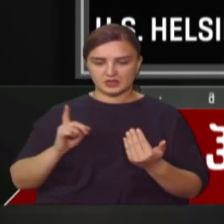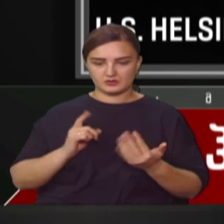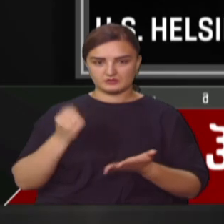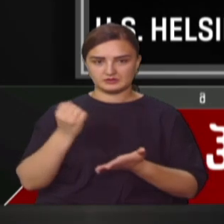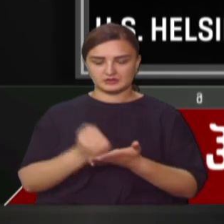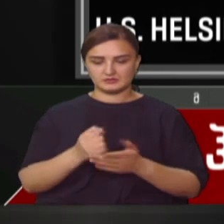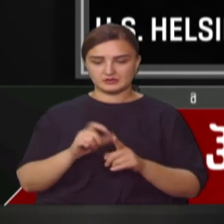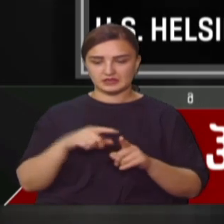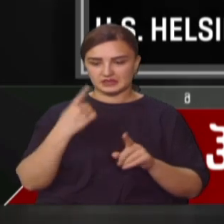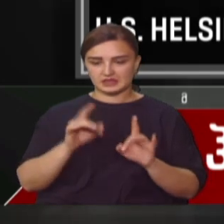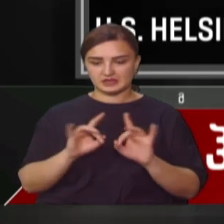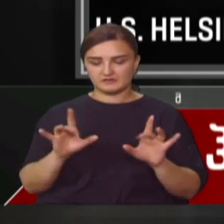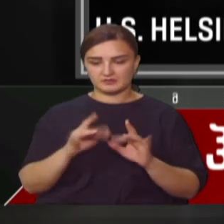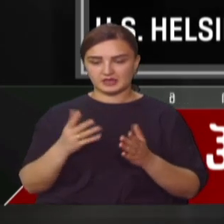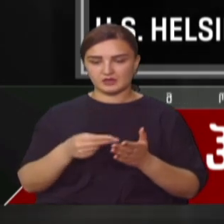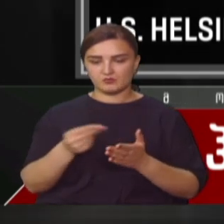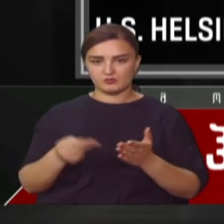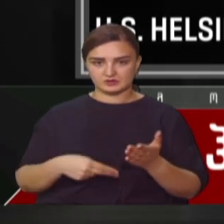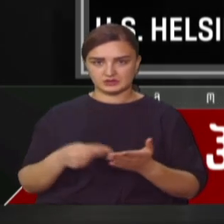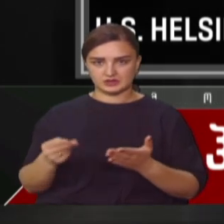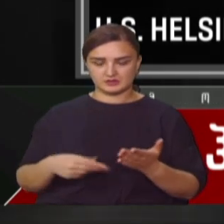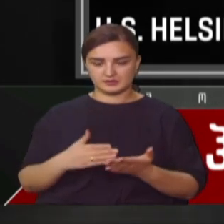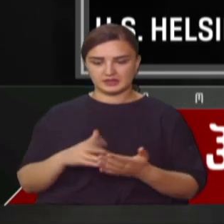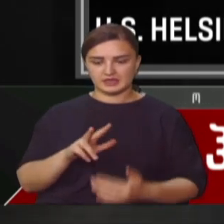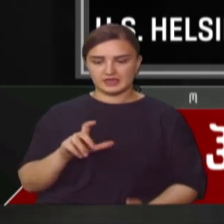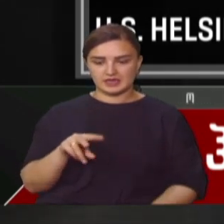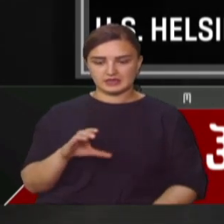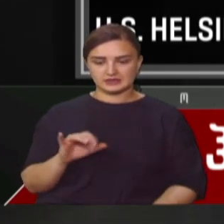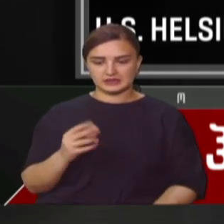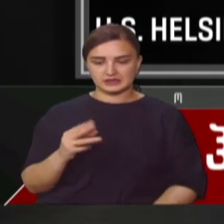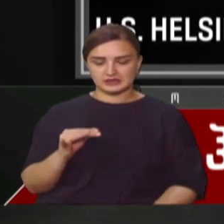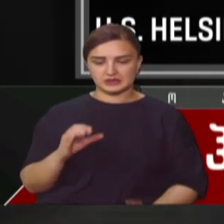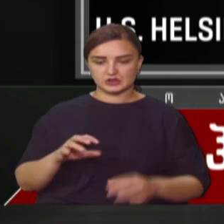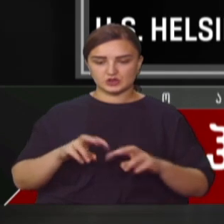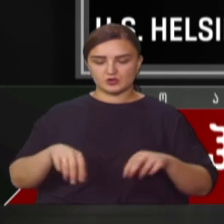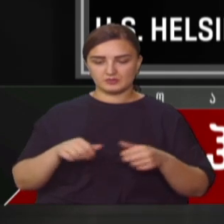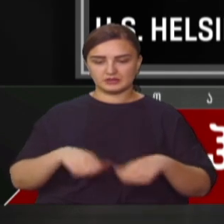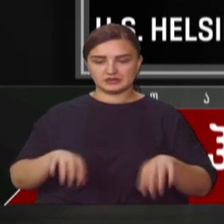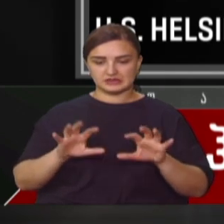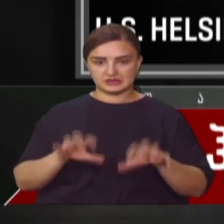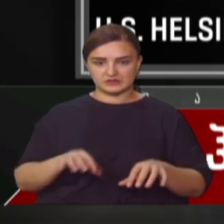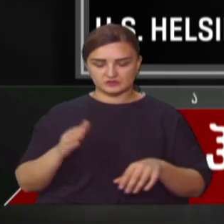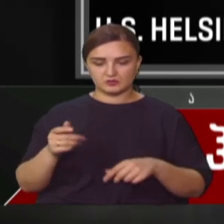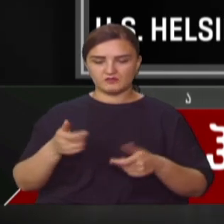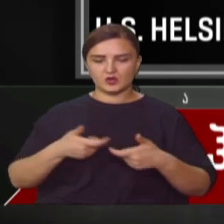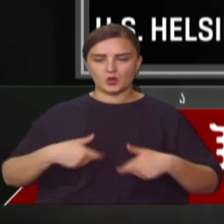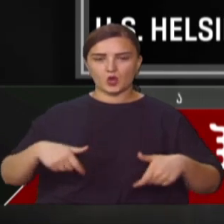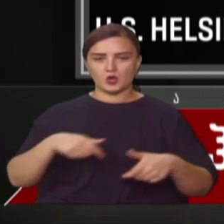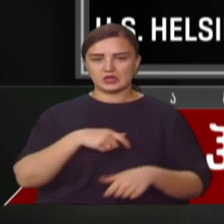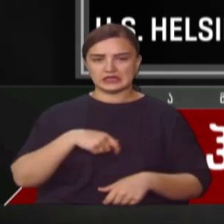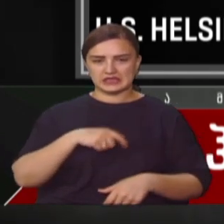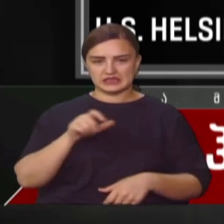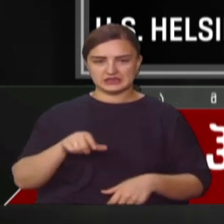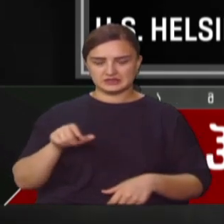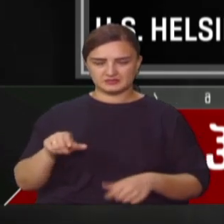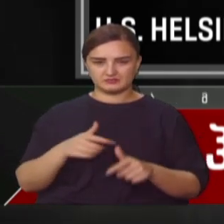დამტკიცებას აღნიშნულია განცხადებაში, რომლის ხელმომწერებიც არიან ჰელსინკის კომიტეტის თავმჯდომარე კონგრესმენი ჯონ უილსონი, კონგრესმენები სტივ კოენი, რიჩარდ